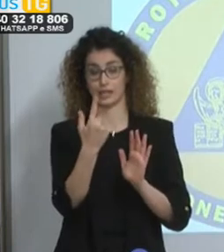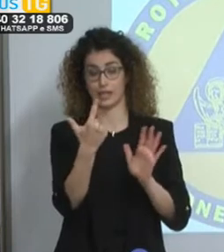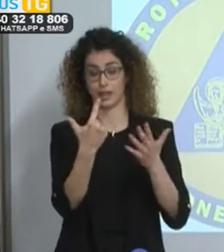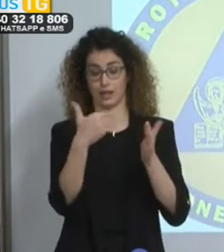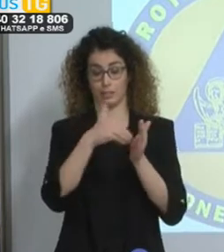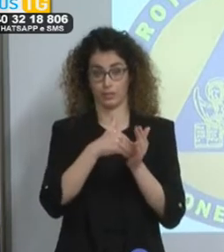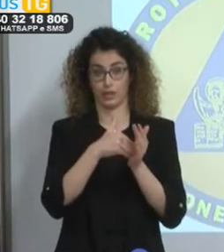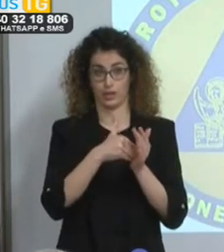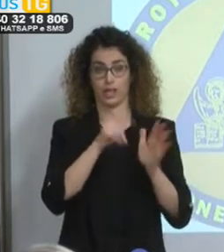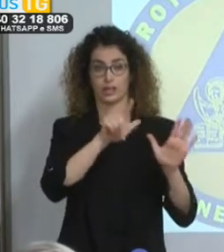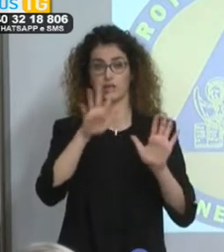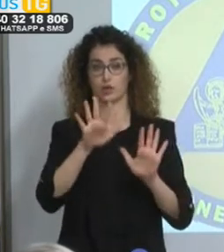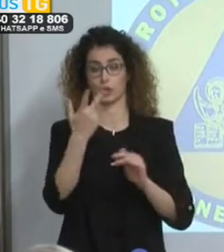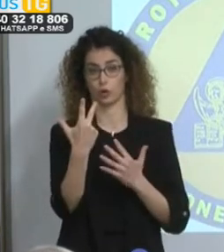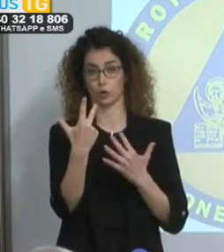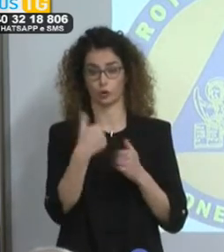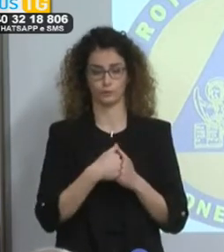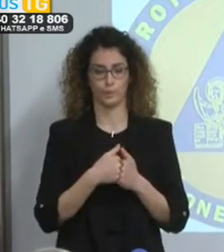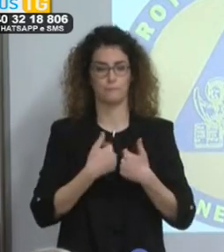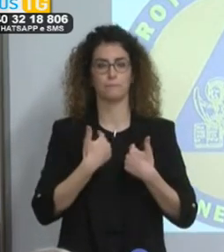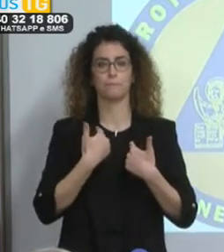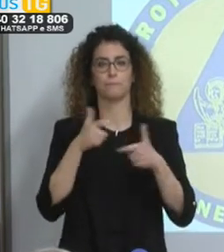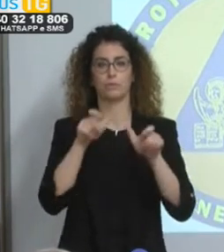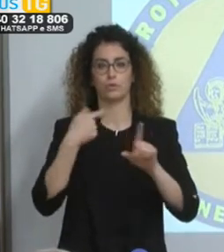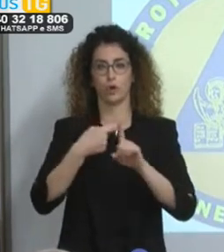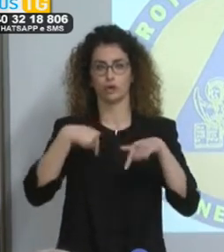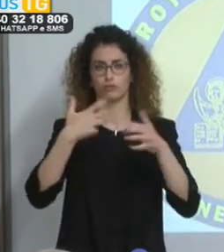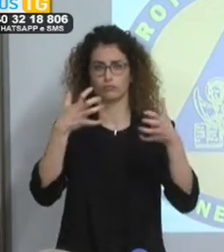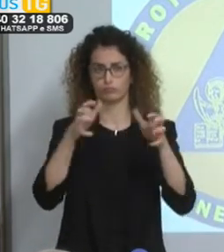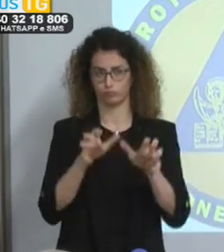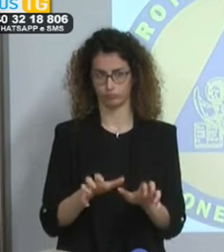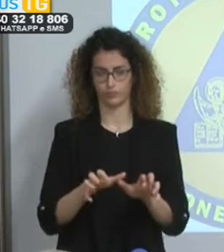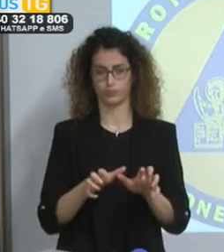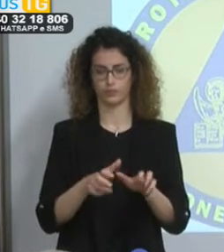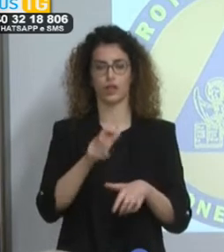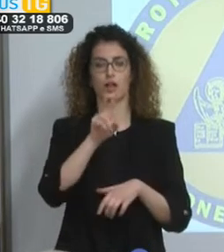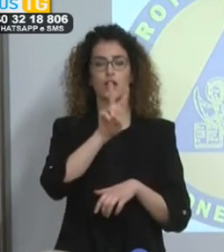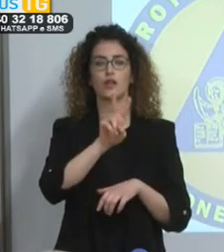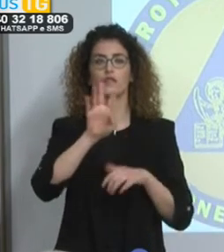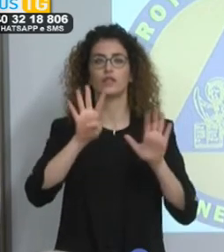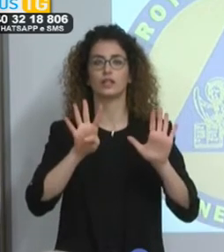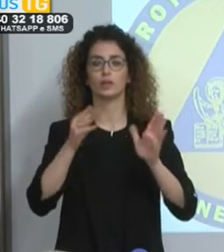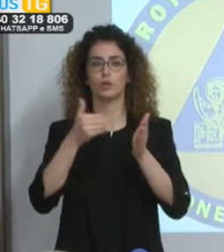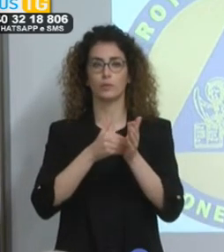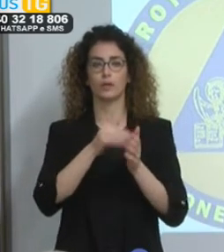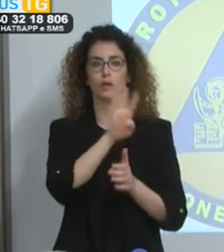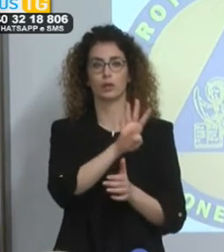397.758. I positivi di oggi calano ovviamente, sono